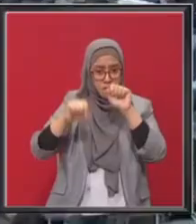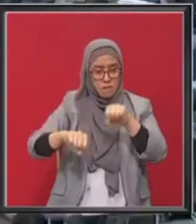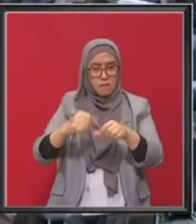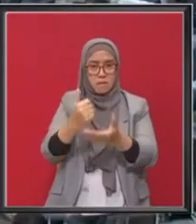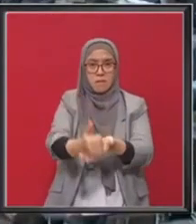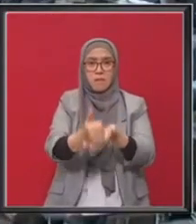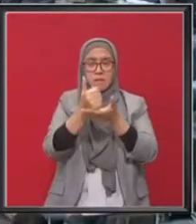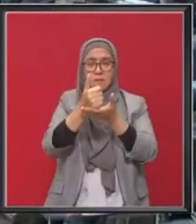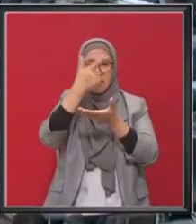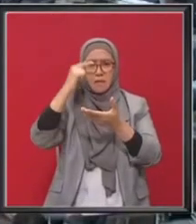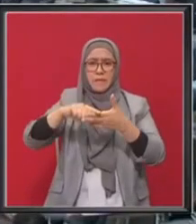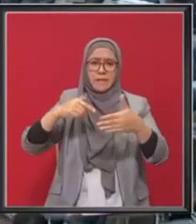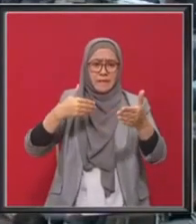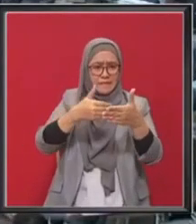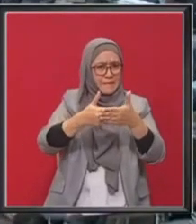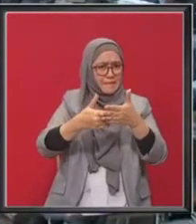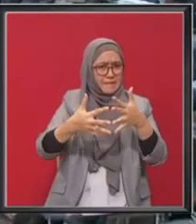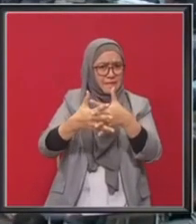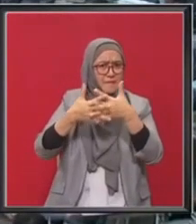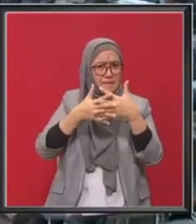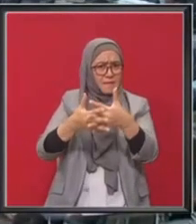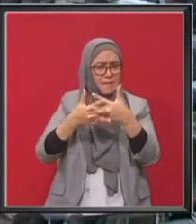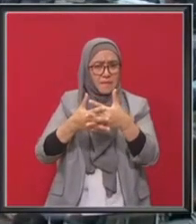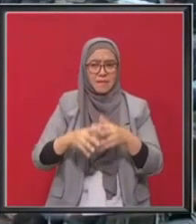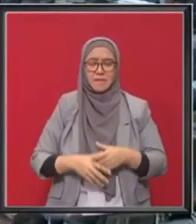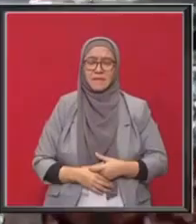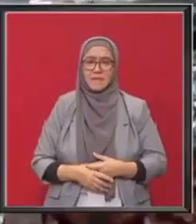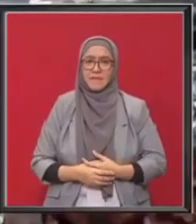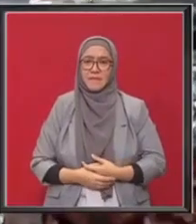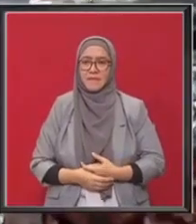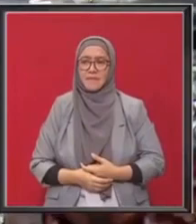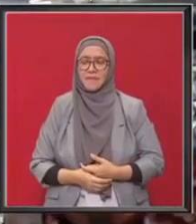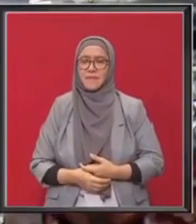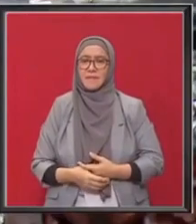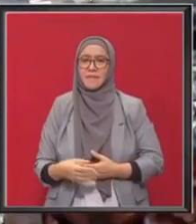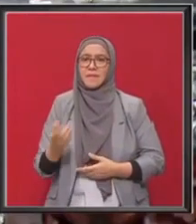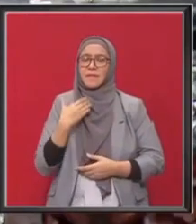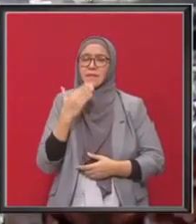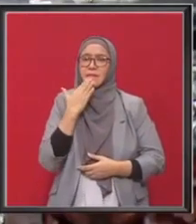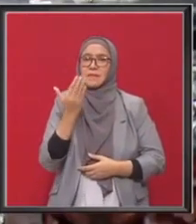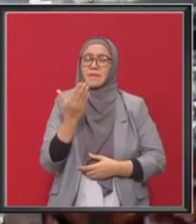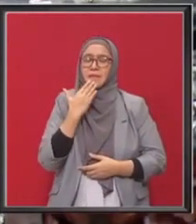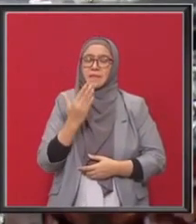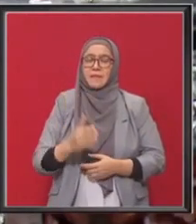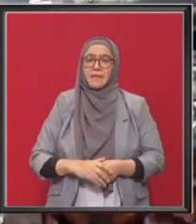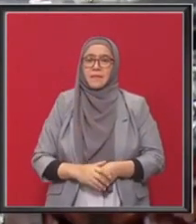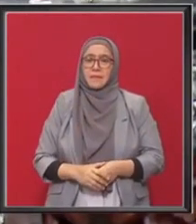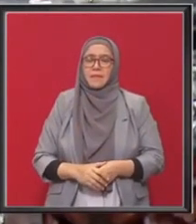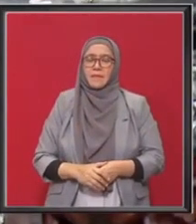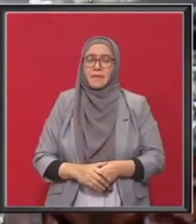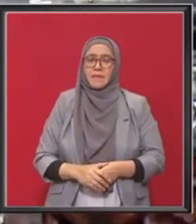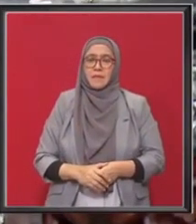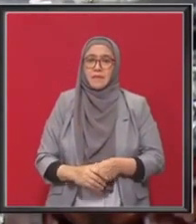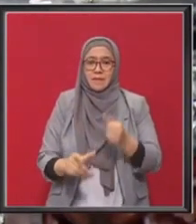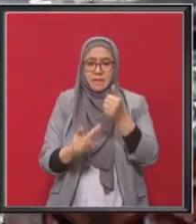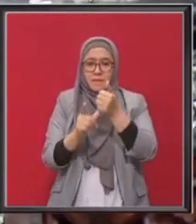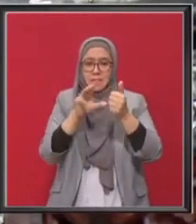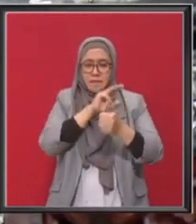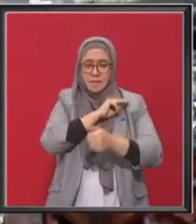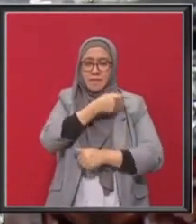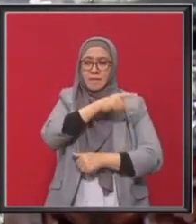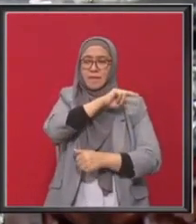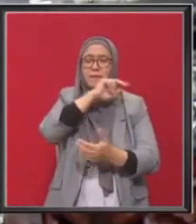lantai1 menit masih yang atau aja yuk pakai juga atau malah menteri kepala kemudian ini